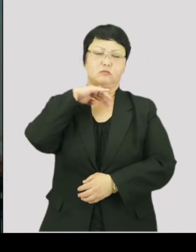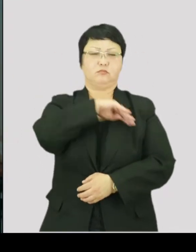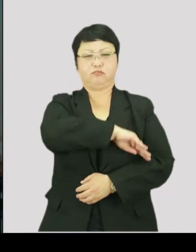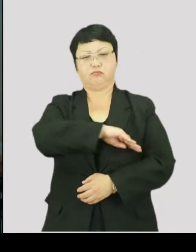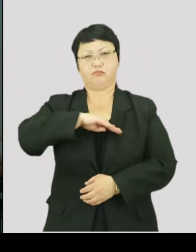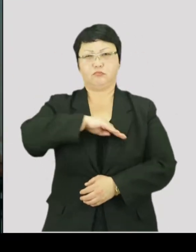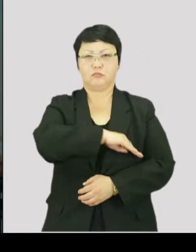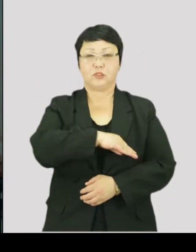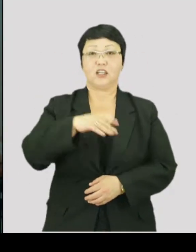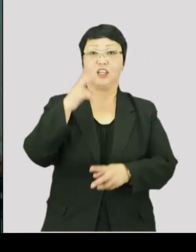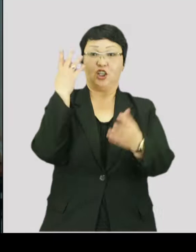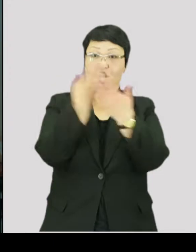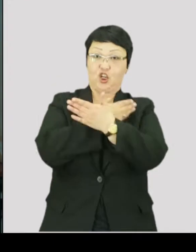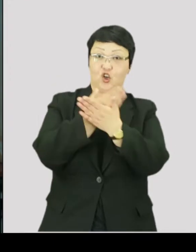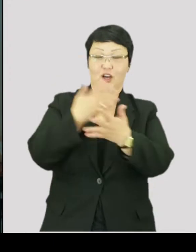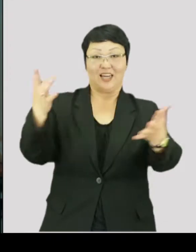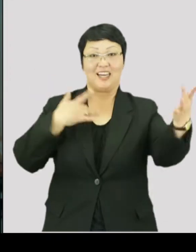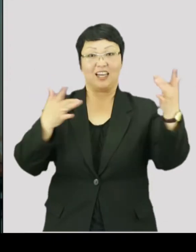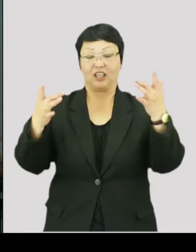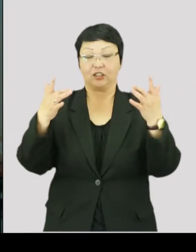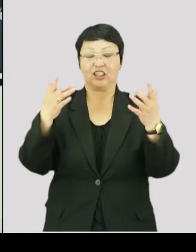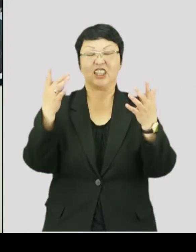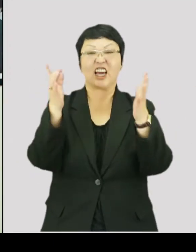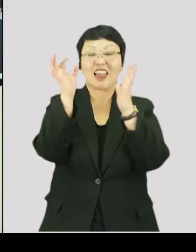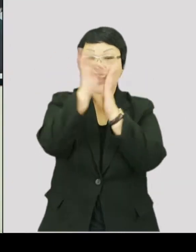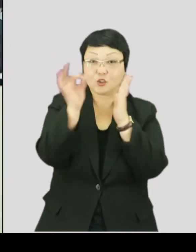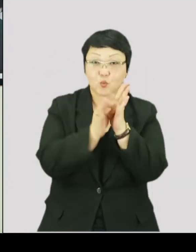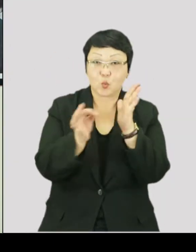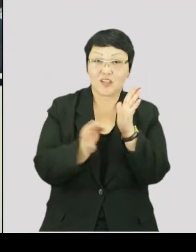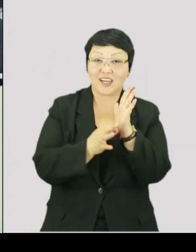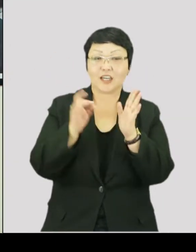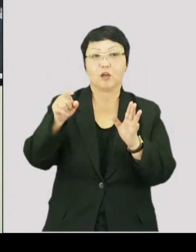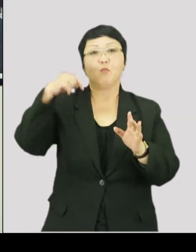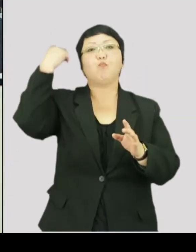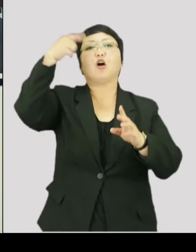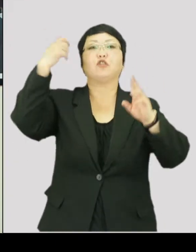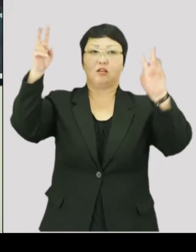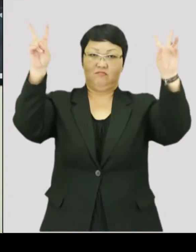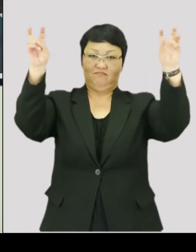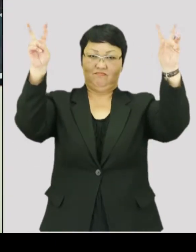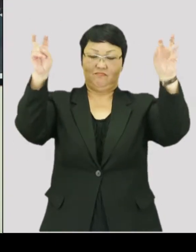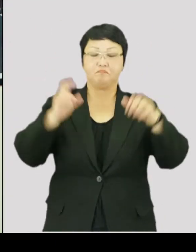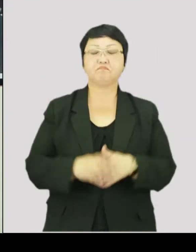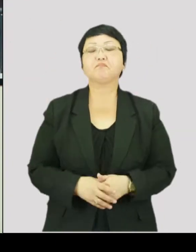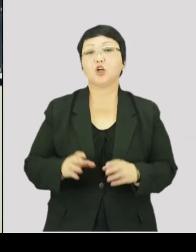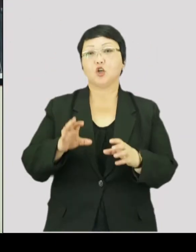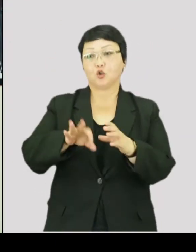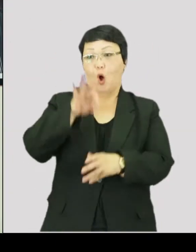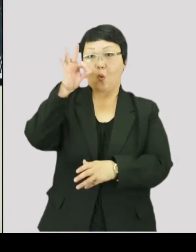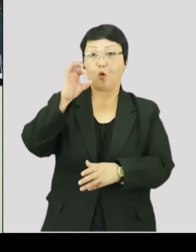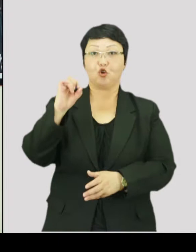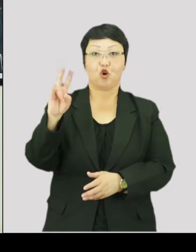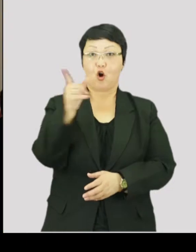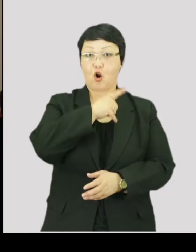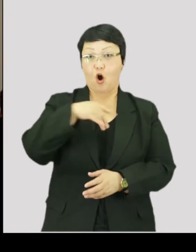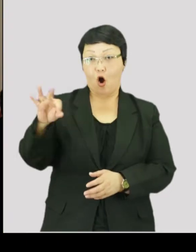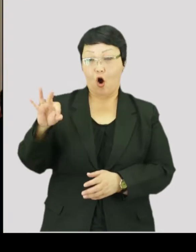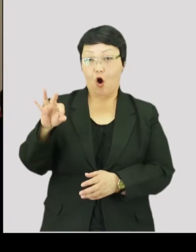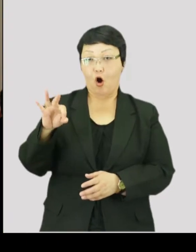кино хэлцүүлэг байсан. Тэр нь бодол гэдэг нэртэй. Тэр кино хэлцүүлгийн зорилго нь бол сонгуулийн ерөнхий оронд